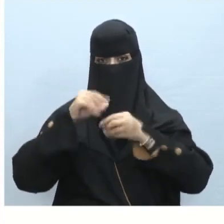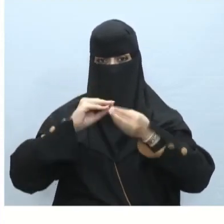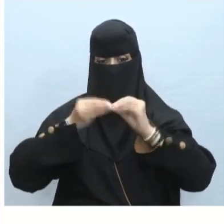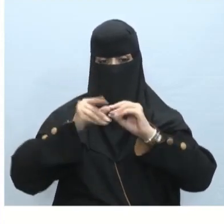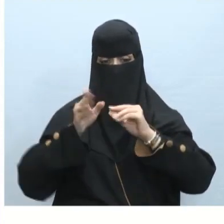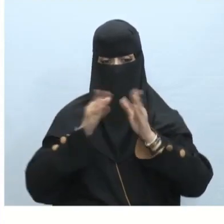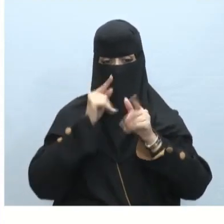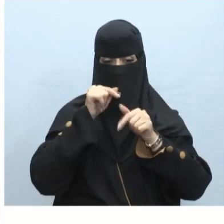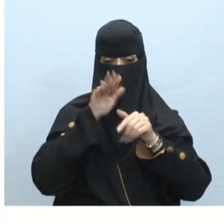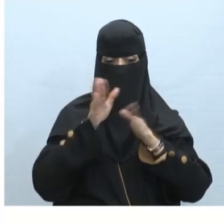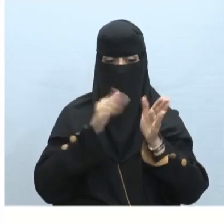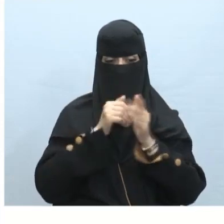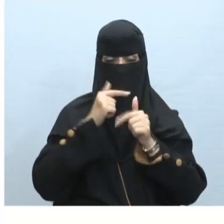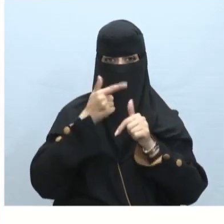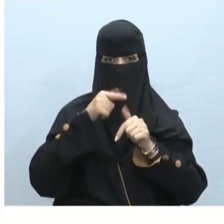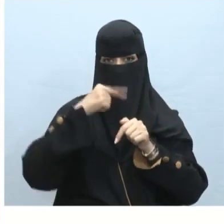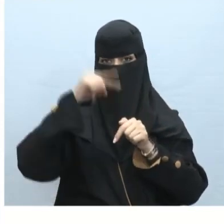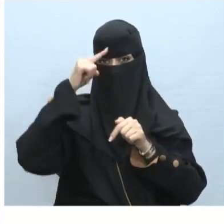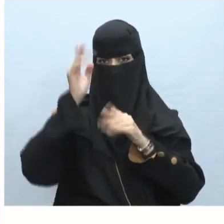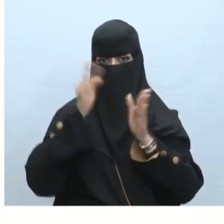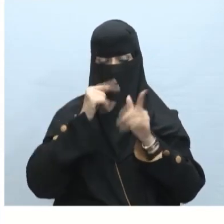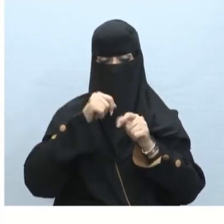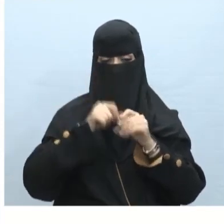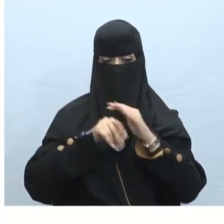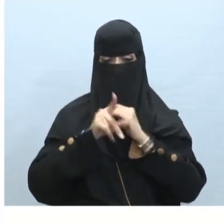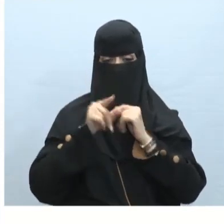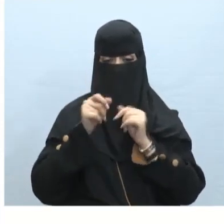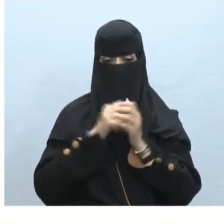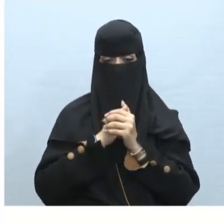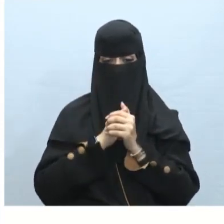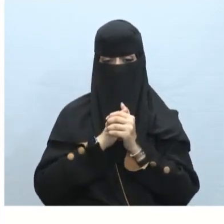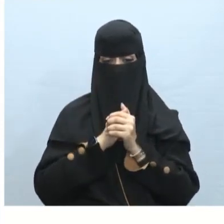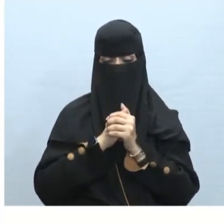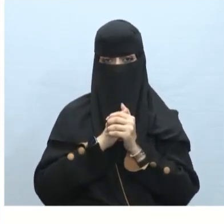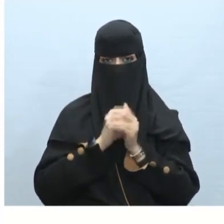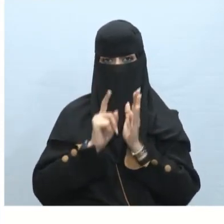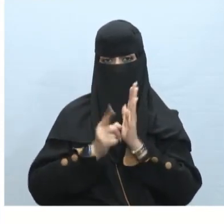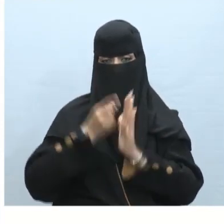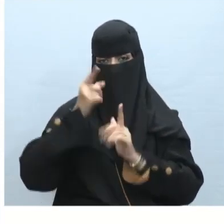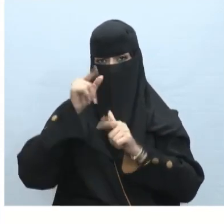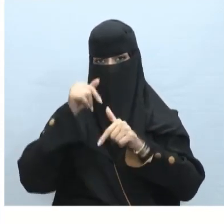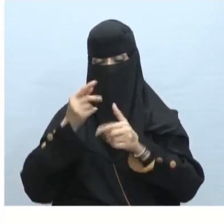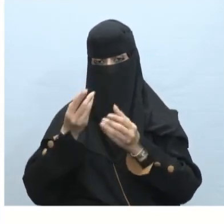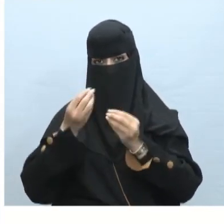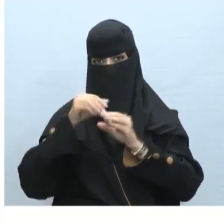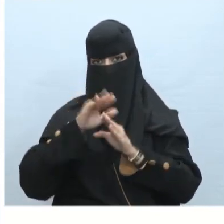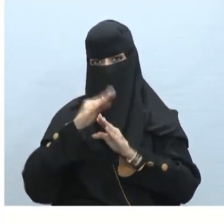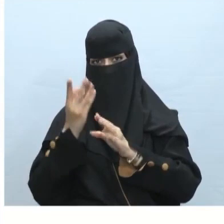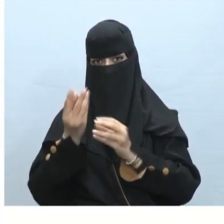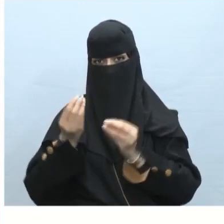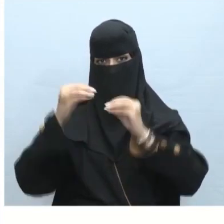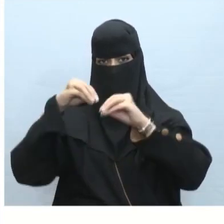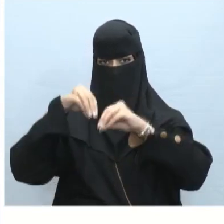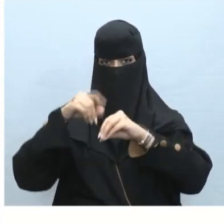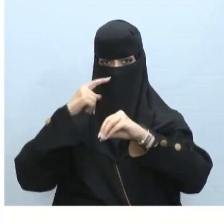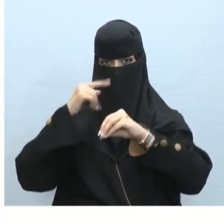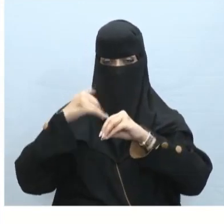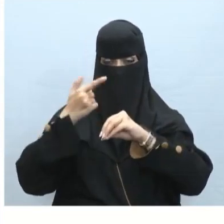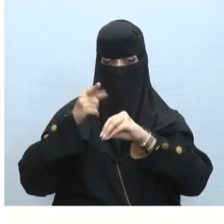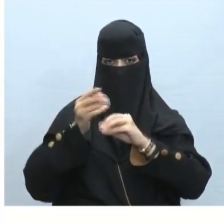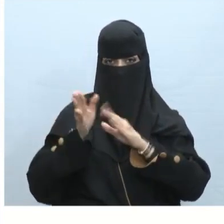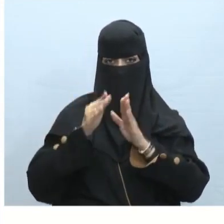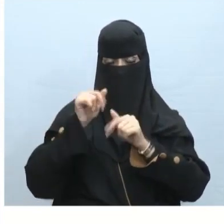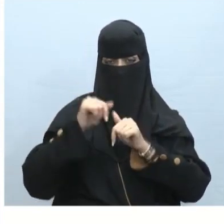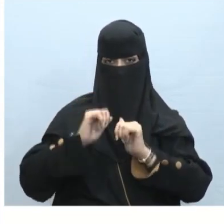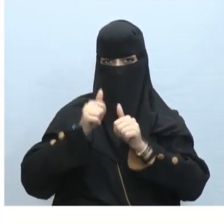الرسم الخاص فيك على سبيل المثال استعرض الايقونات الايقونه الاولى من اليمين اضافه شكل تستطيع